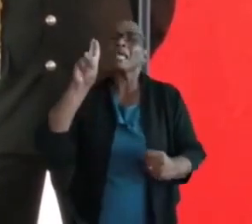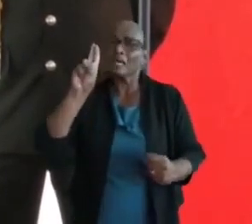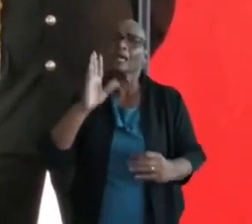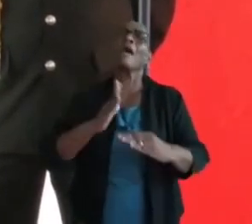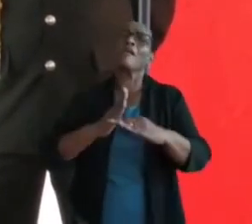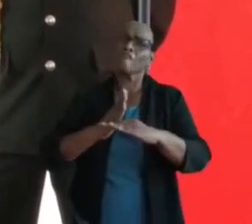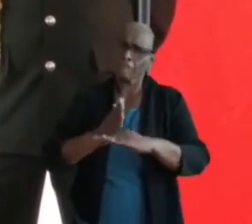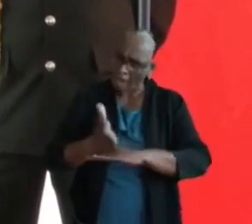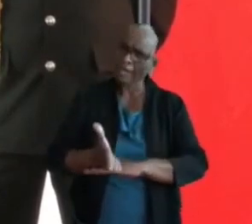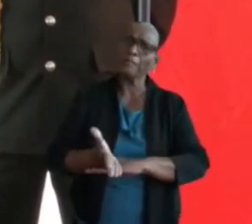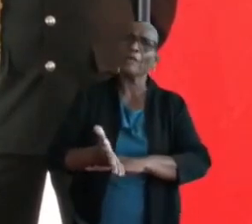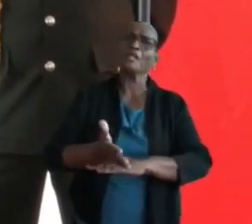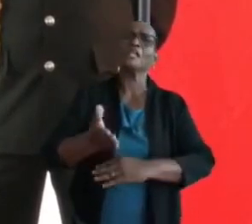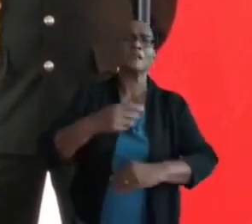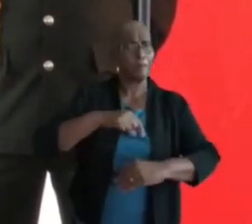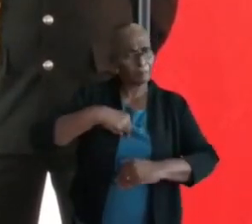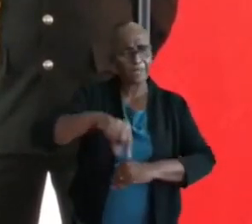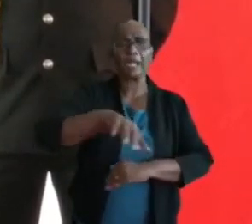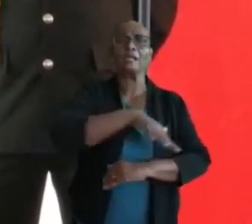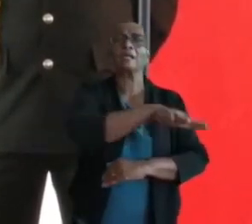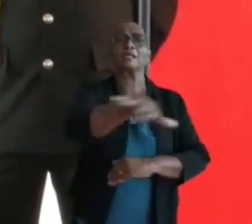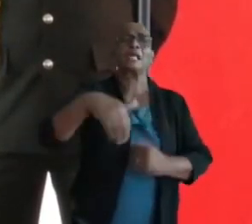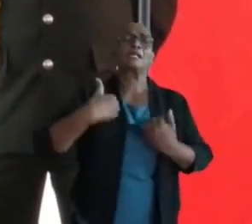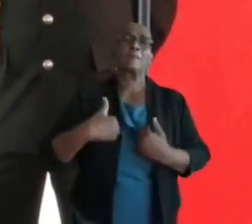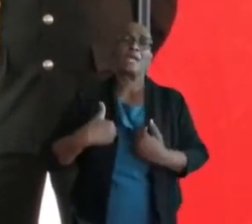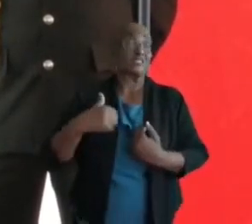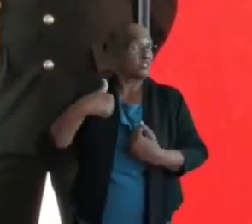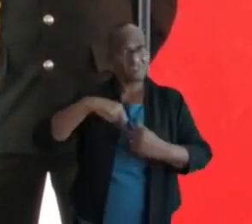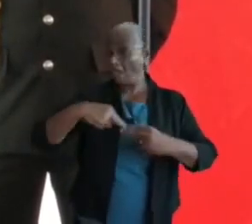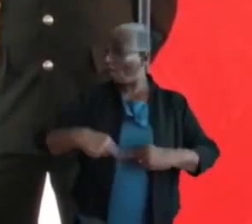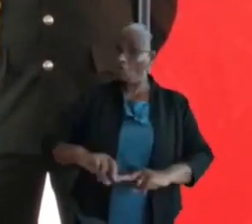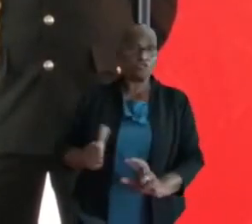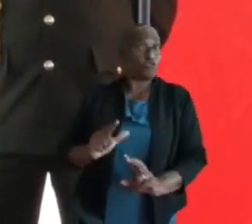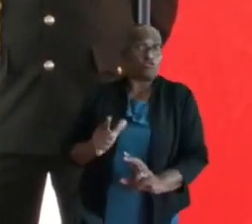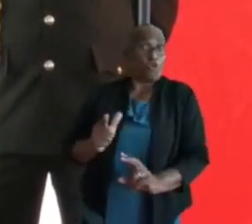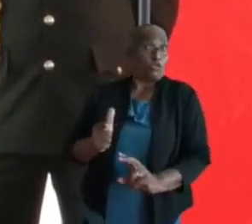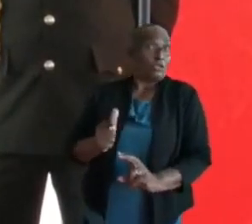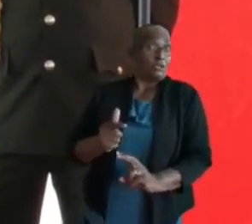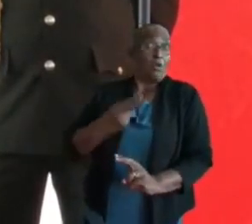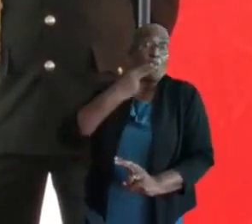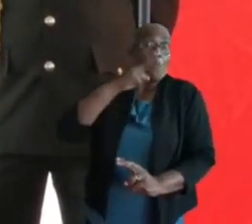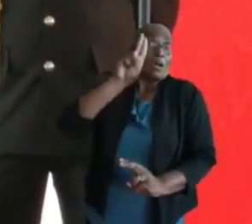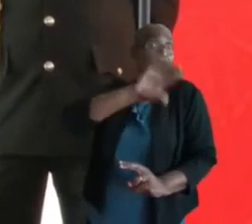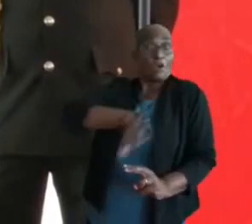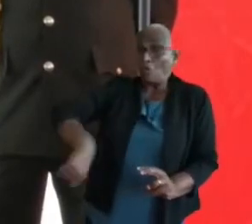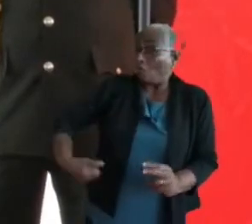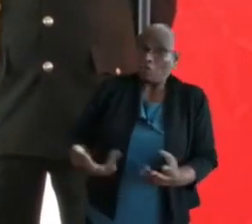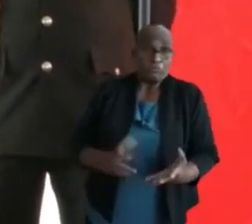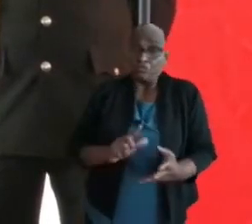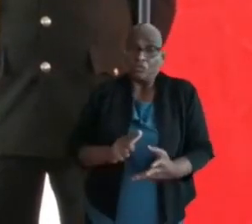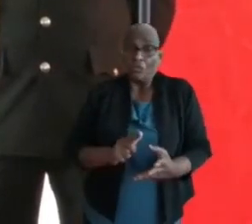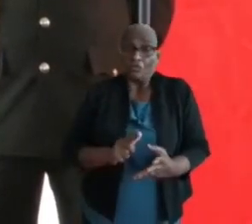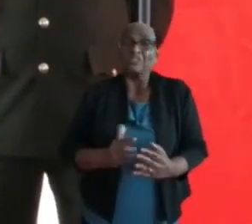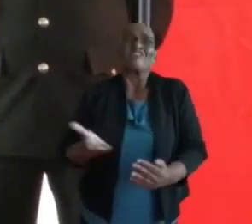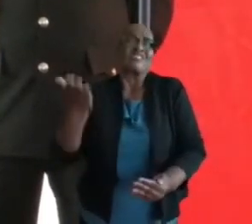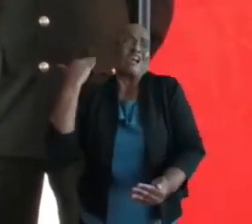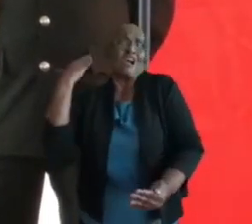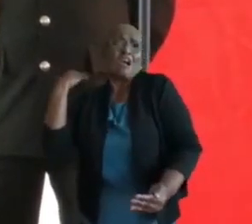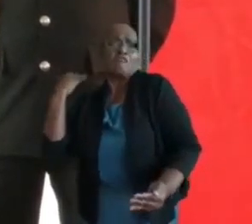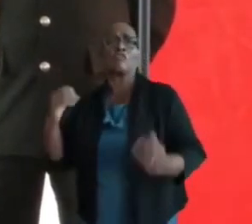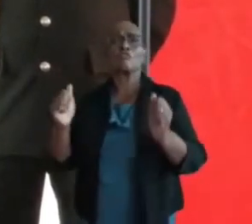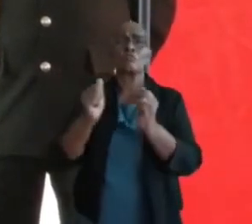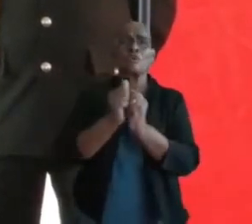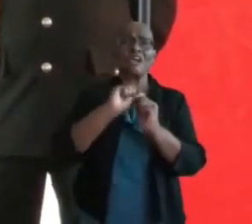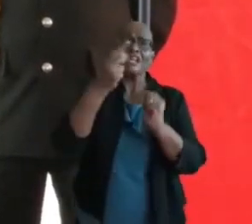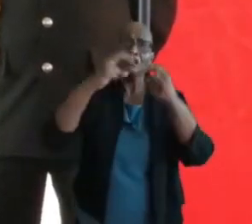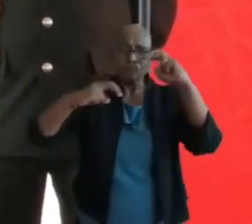manier naar het volk gaan. We zullen niet rusten totdat de waarheid van corruptie van de afgelopen jaren onderzocht